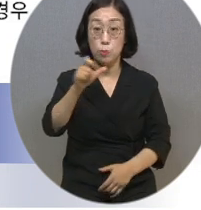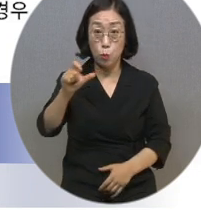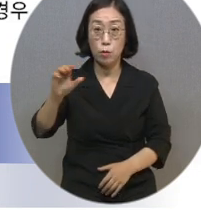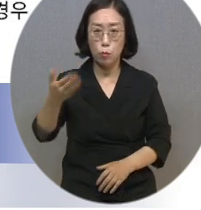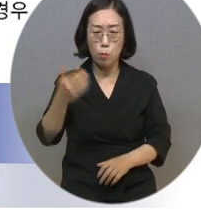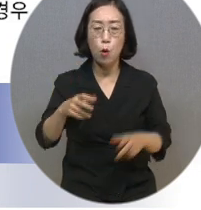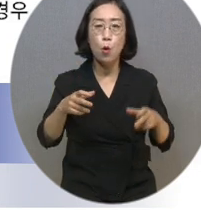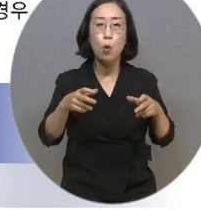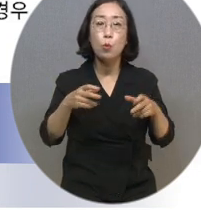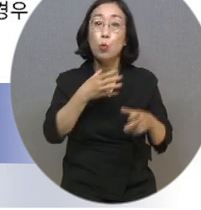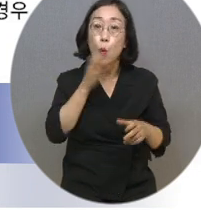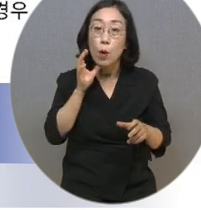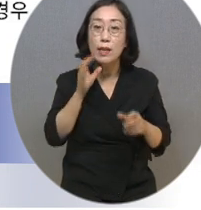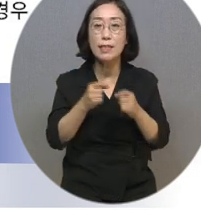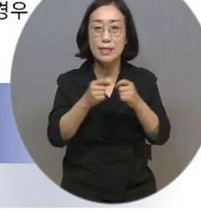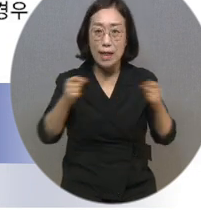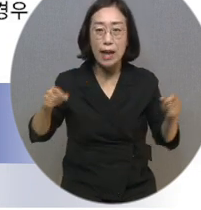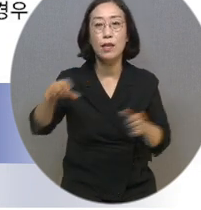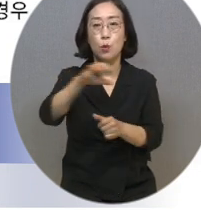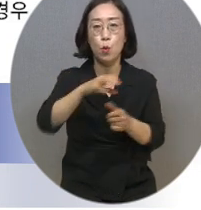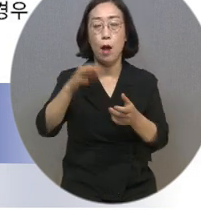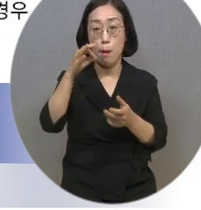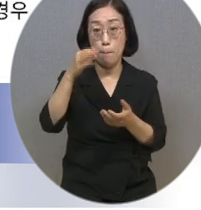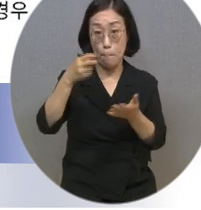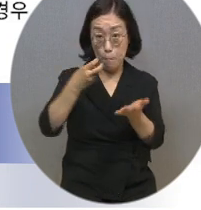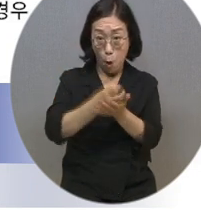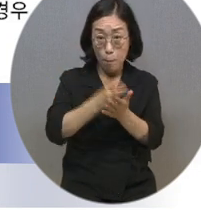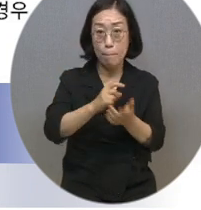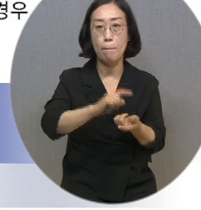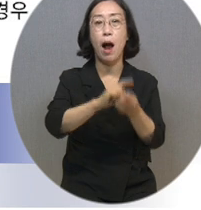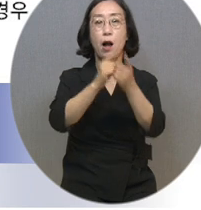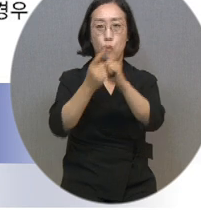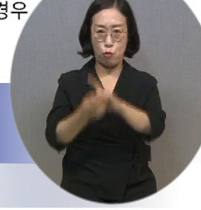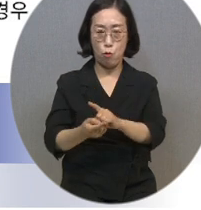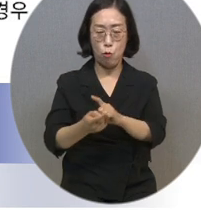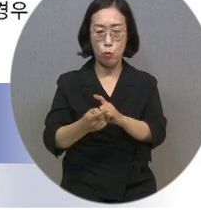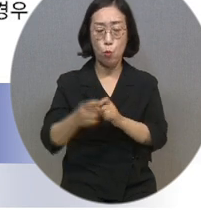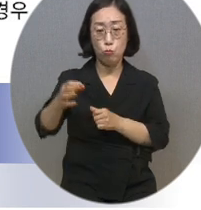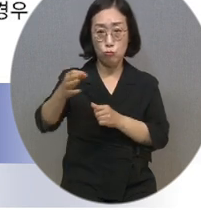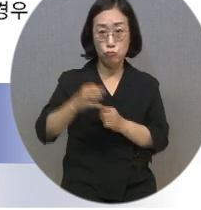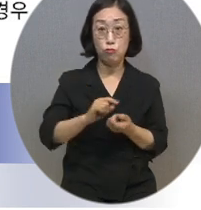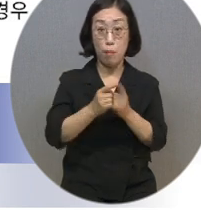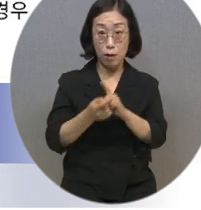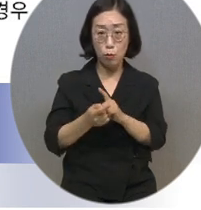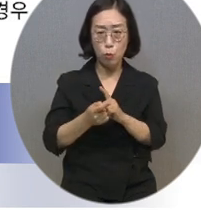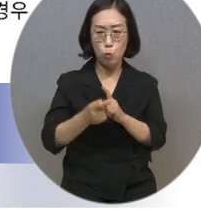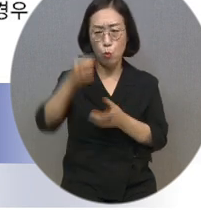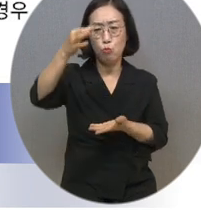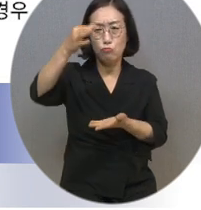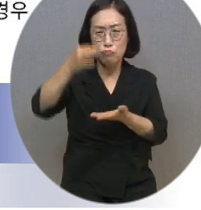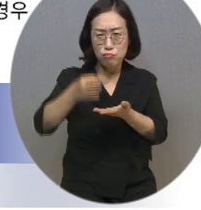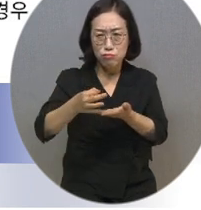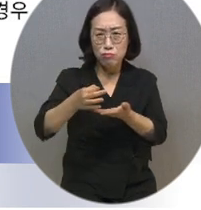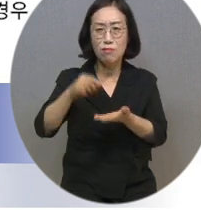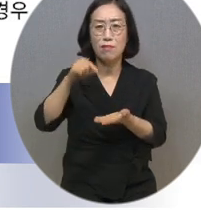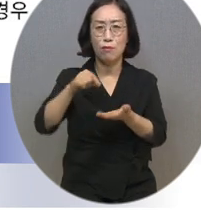노인장기요양보험법에 따른 장기요양급여 대상자로 전환되고 급여 전환 때문에 급여량이 감소한 부분에